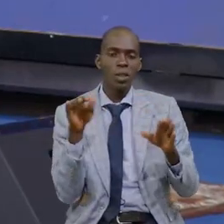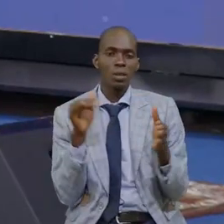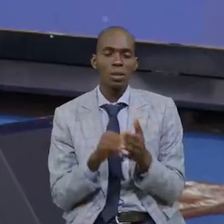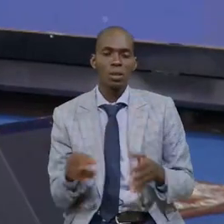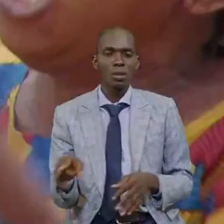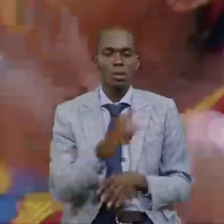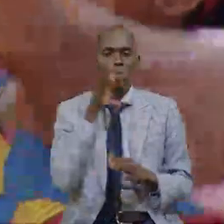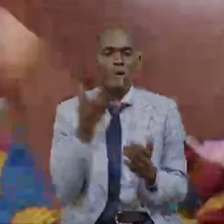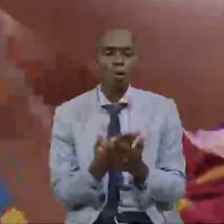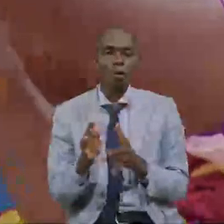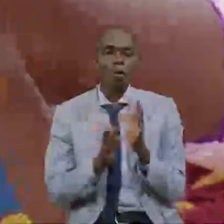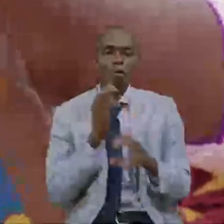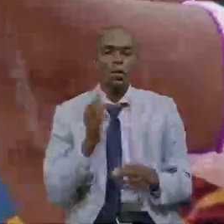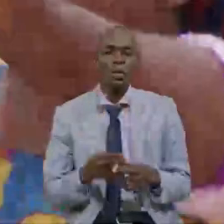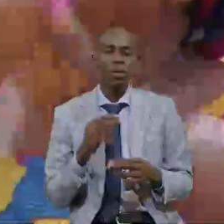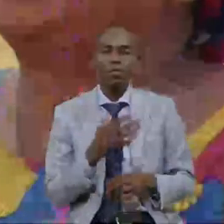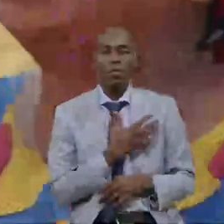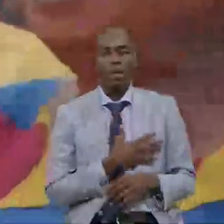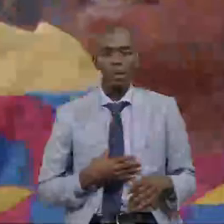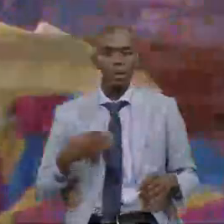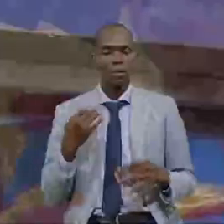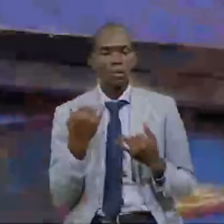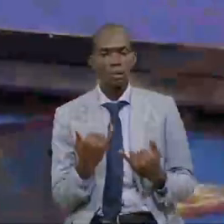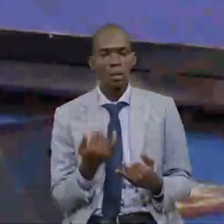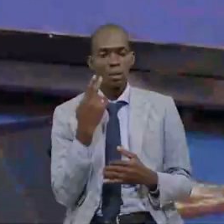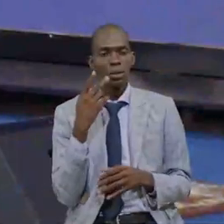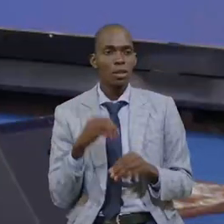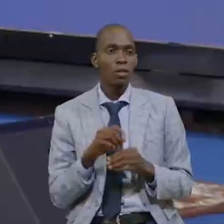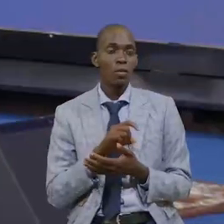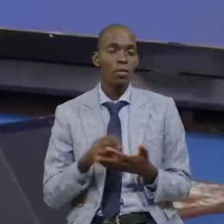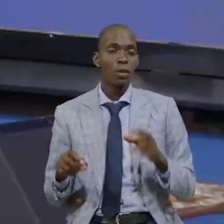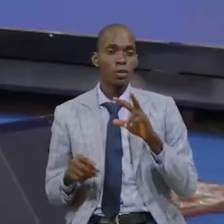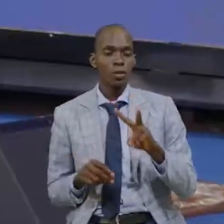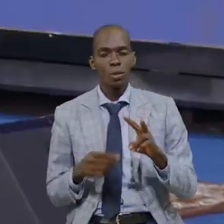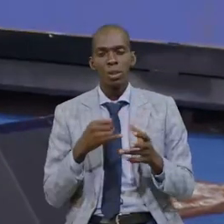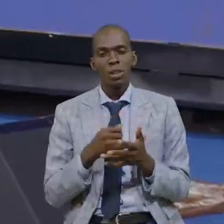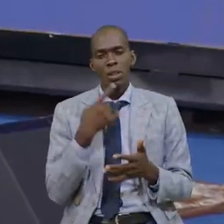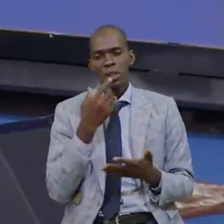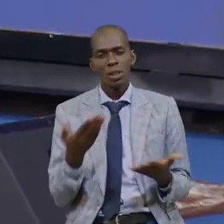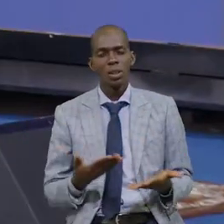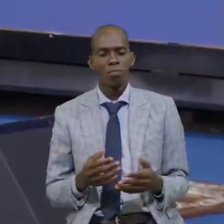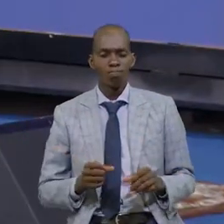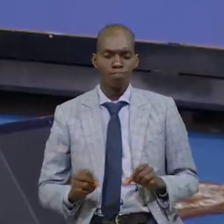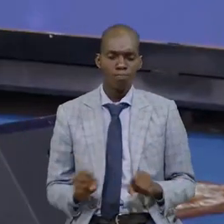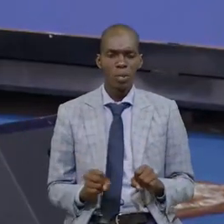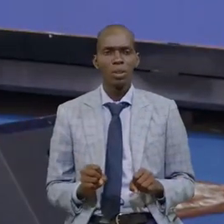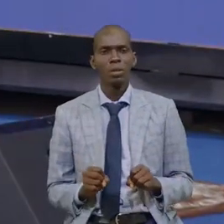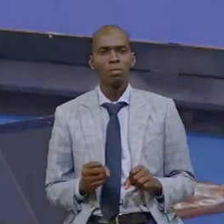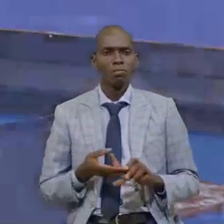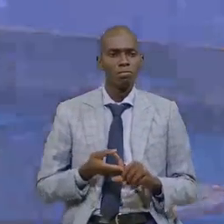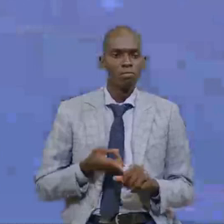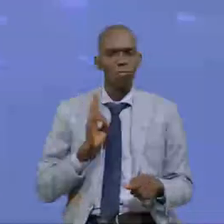eux au nom de Jésus. Voyons le verset 2. Verset 2. Secoue